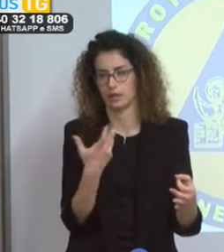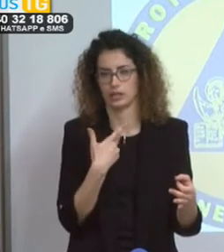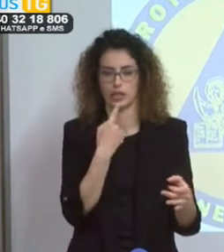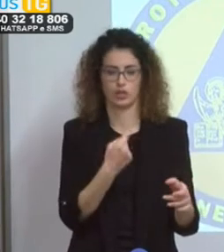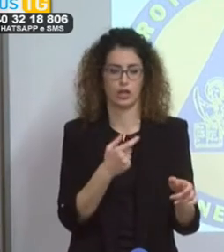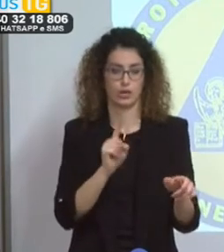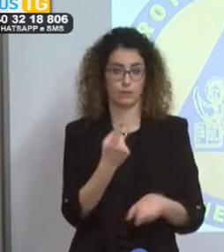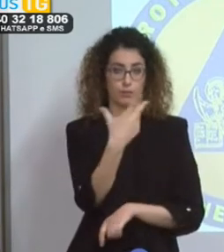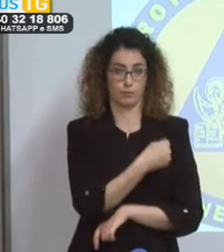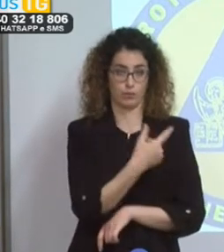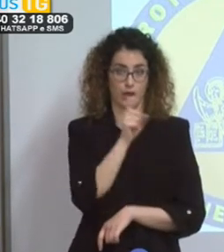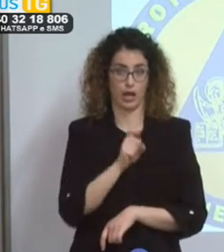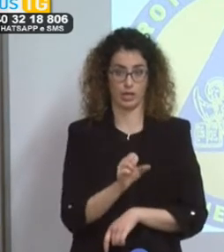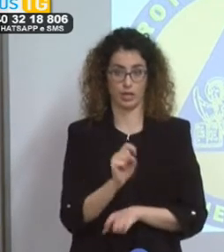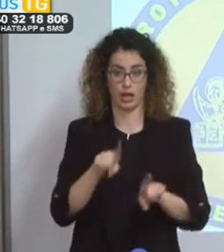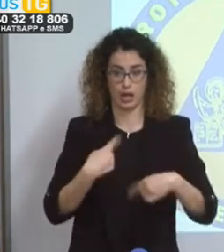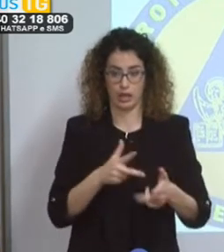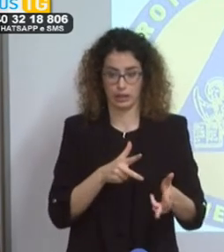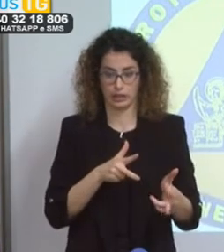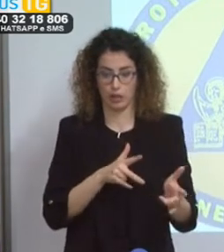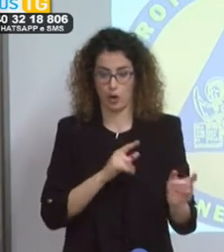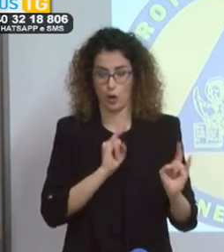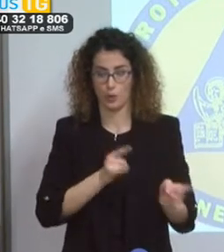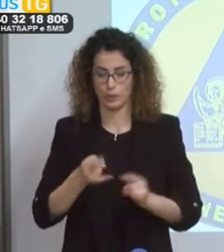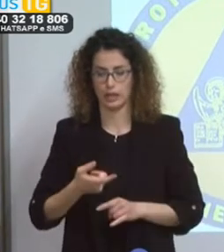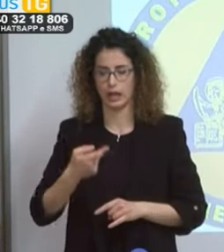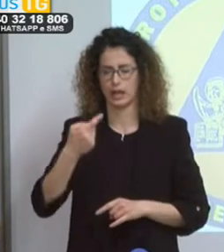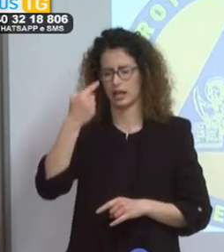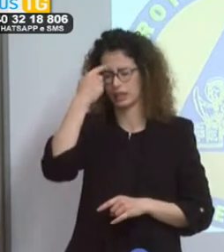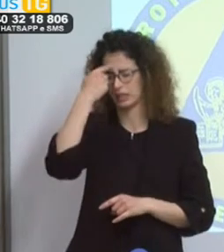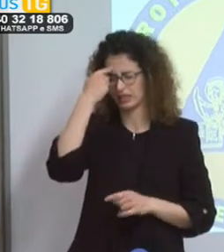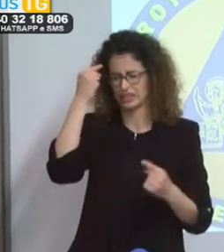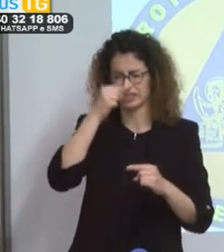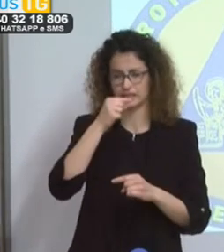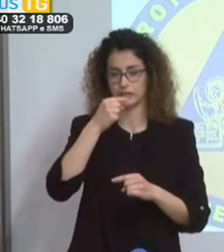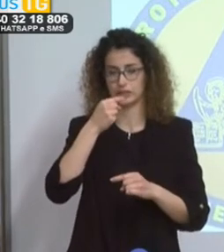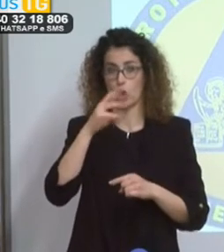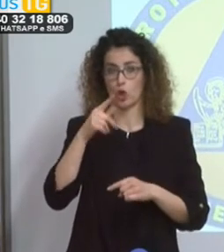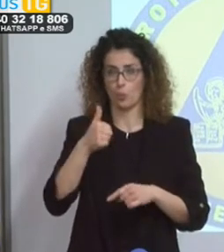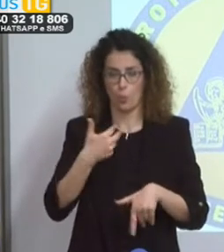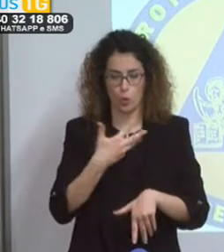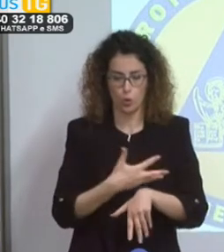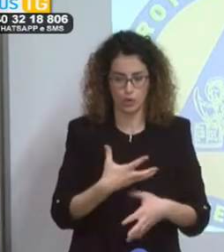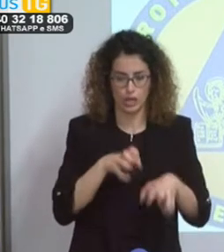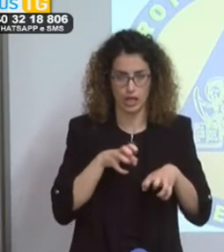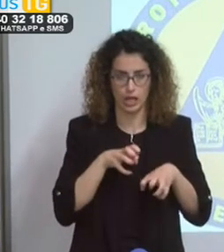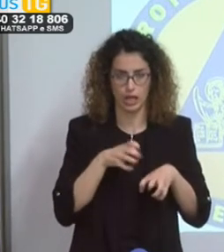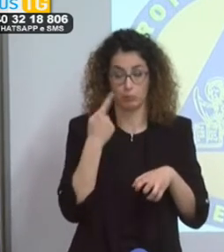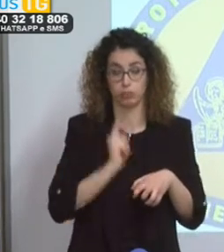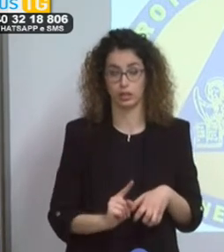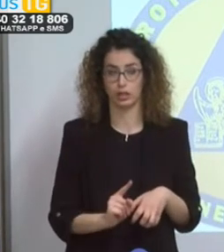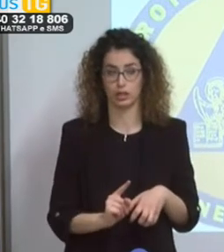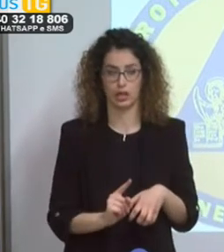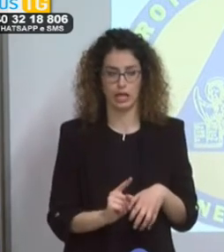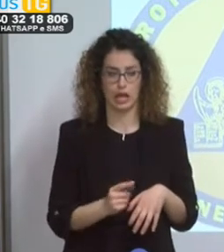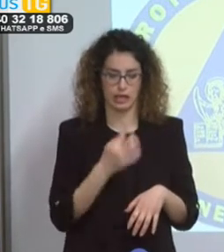dose di AstraZeneca, sono finito in ospedale, ho mal di testa, ho avuto una trombosi o che so, e